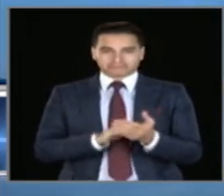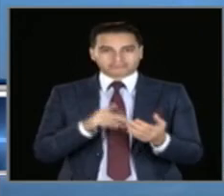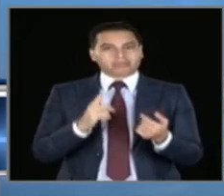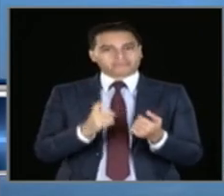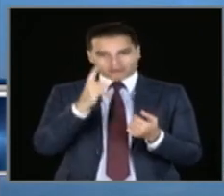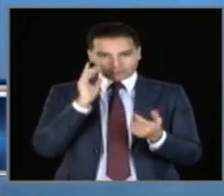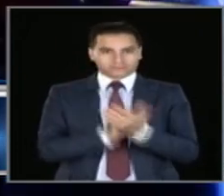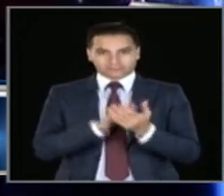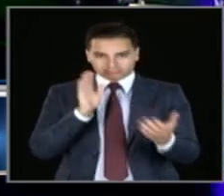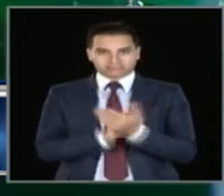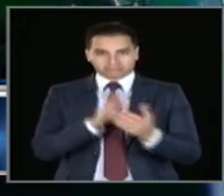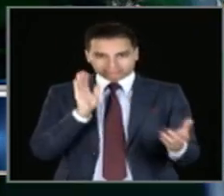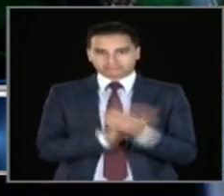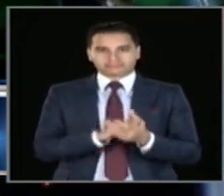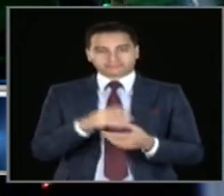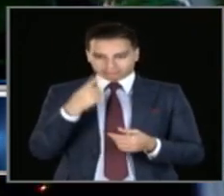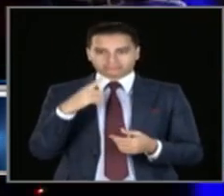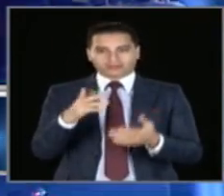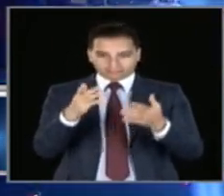الأول.